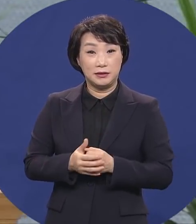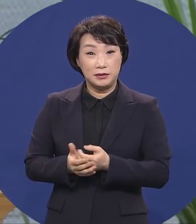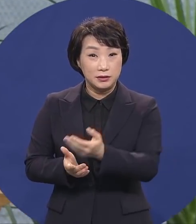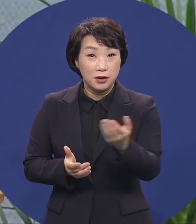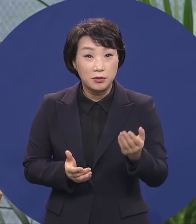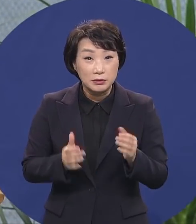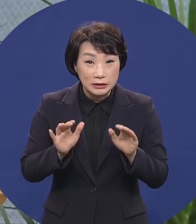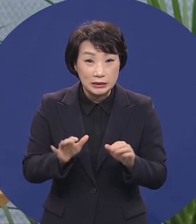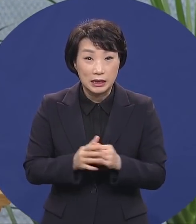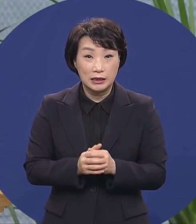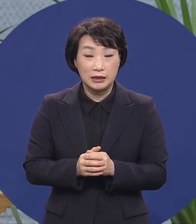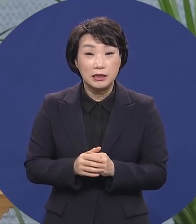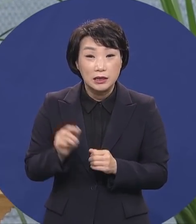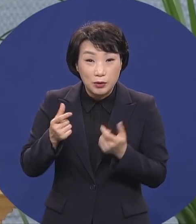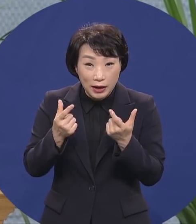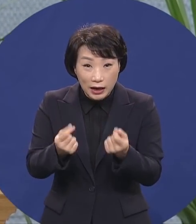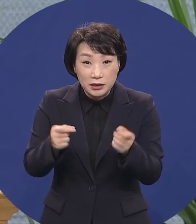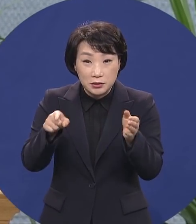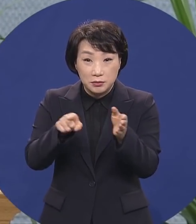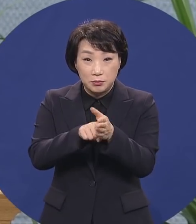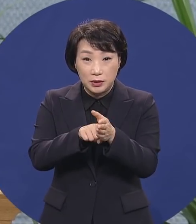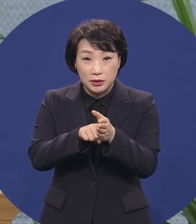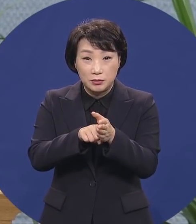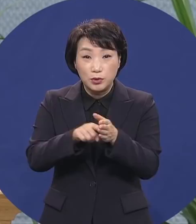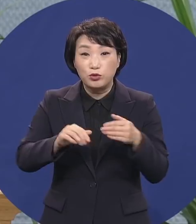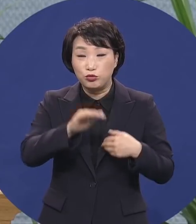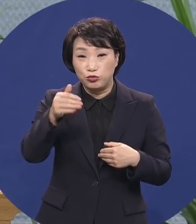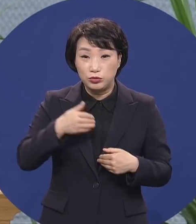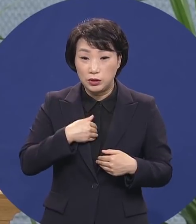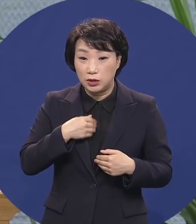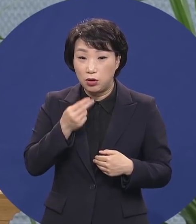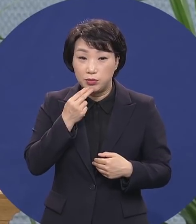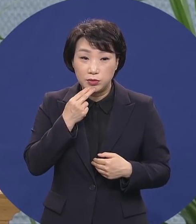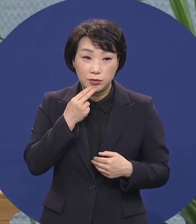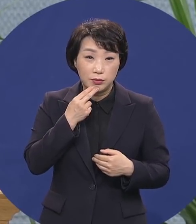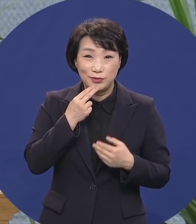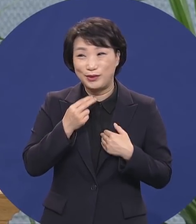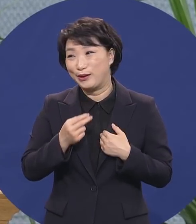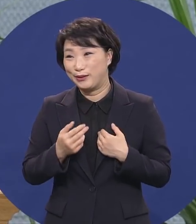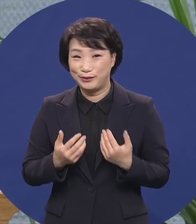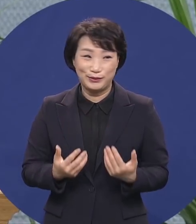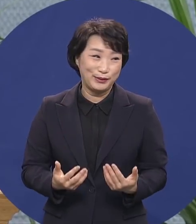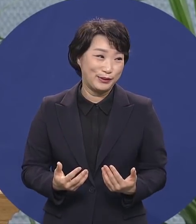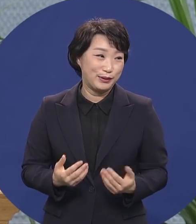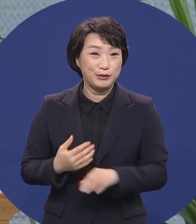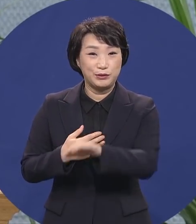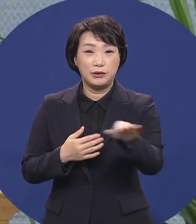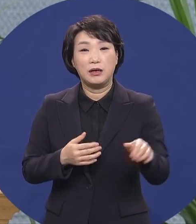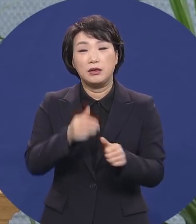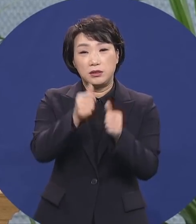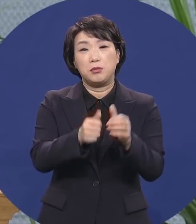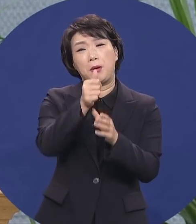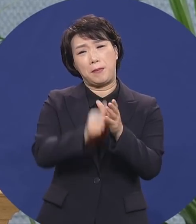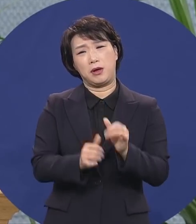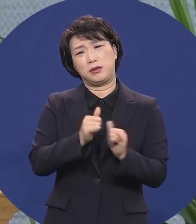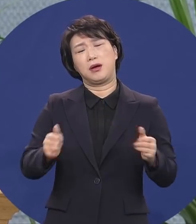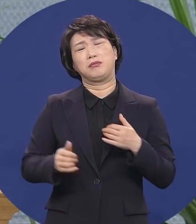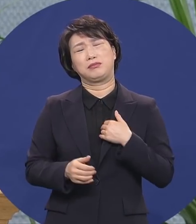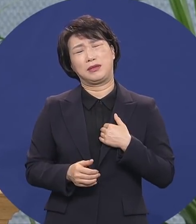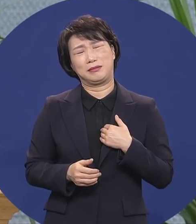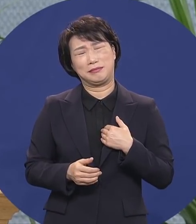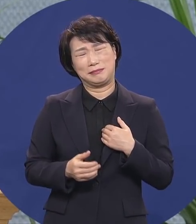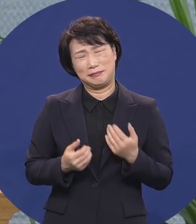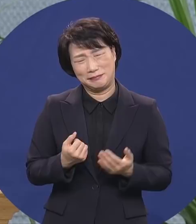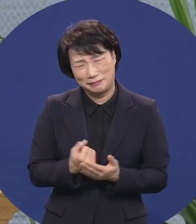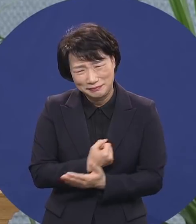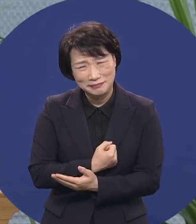그러니까 이런 믿음이 우리에게 없다면 우리가 시험 든 사람이지 뭐냐 그 말이에요.